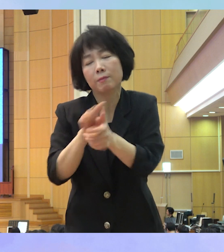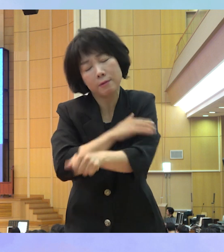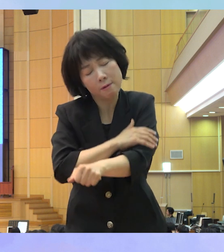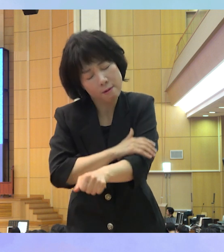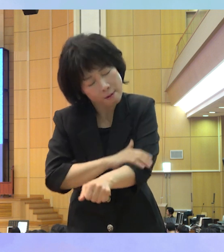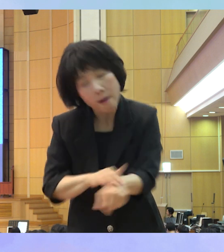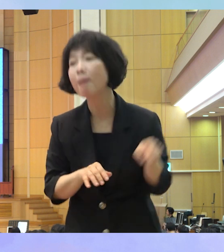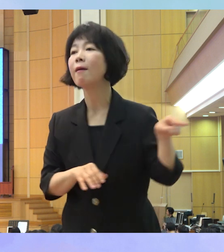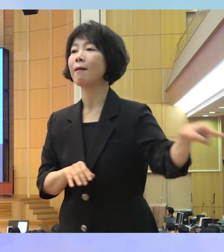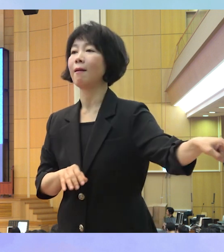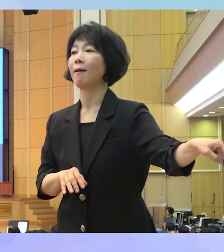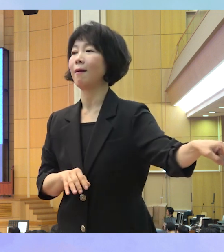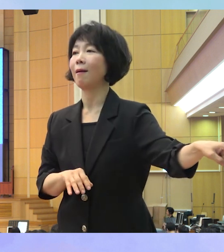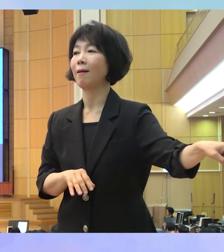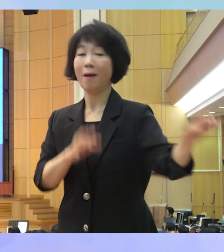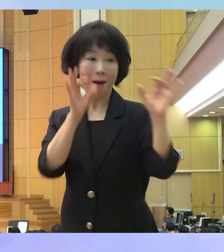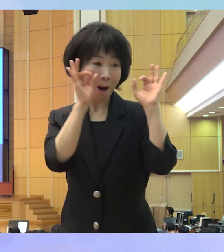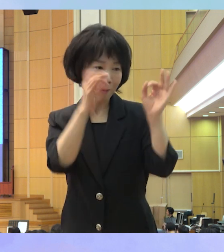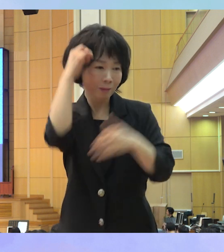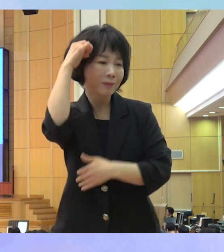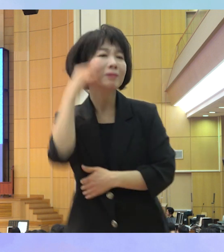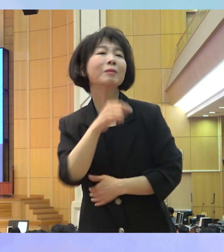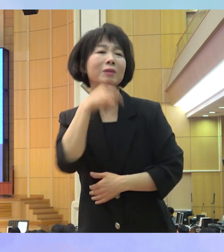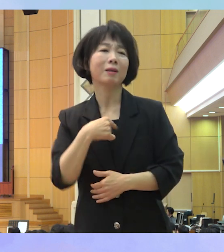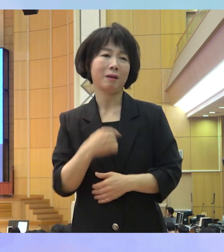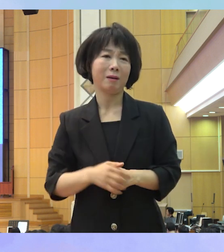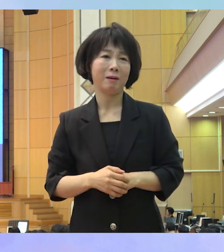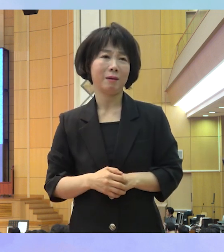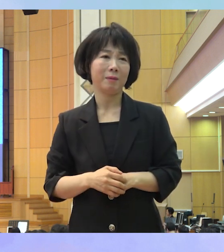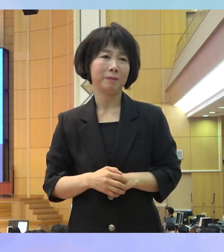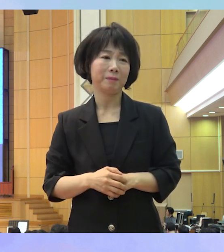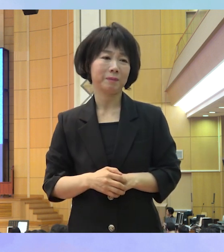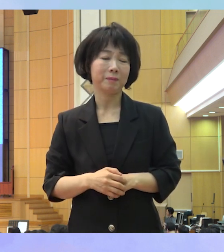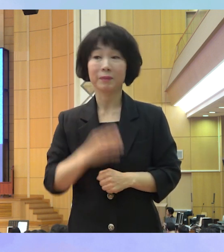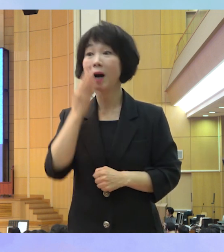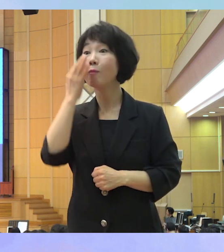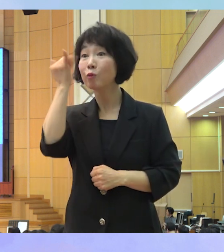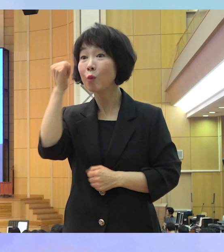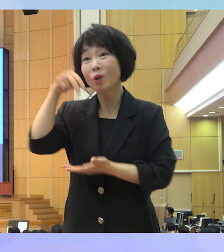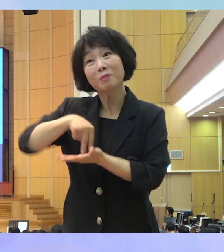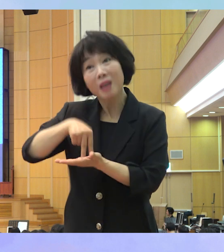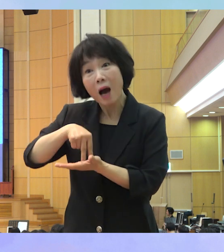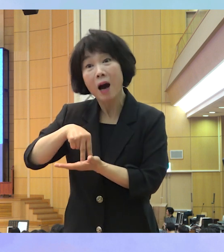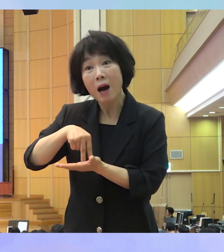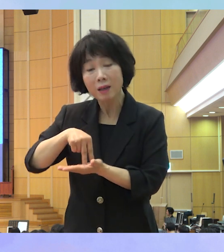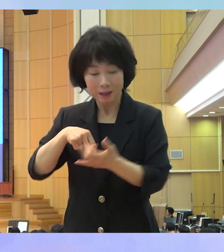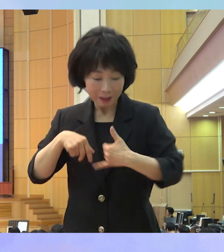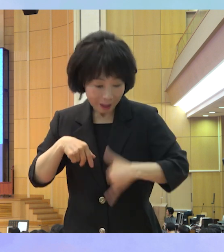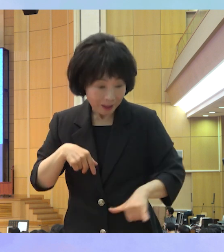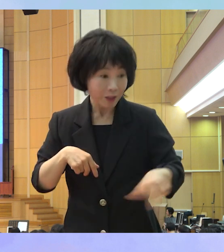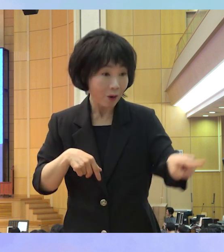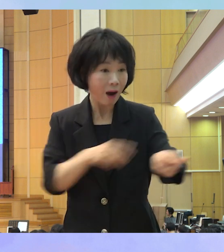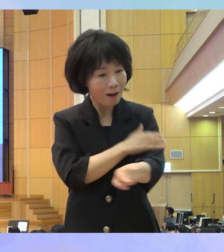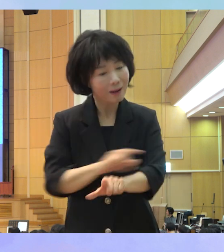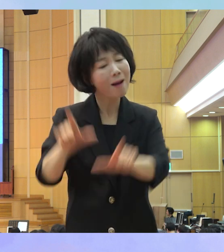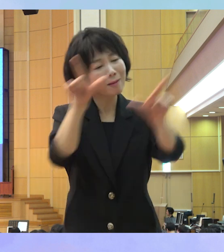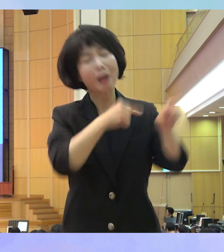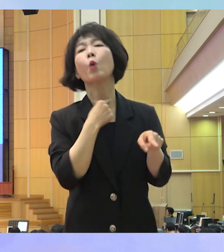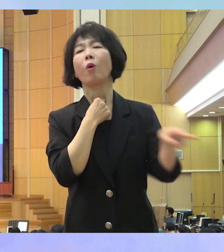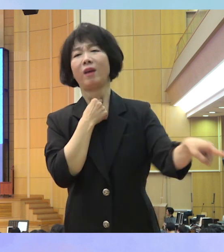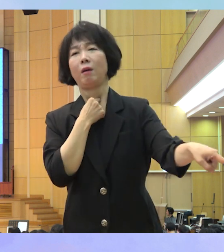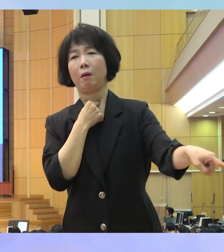그러니까 저도 그런 걸 느껴요. 아, 그렇구나. 역시 부모는 자녀가 잘 살길